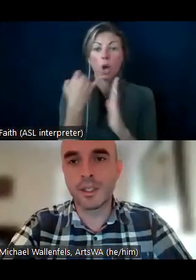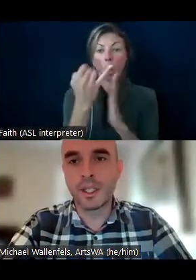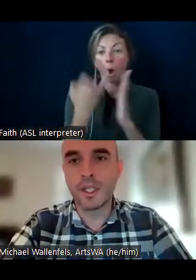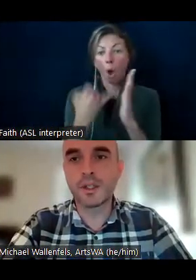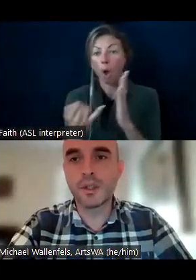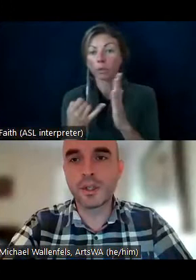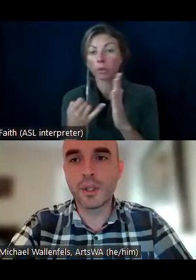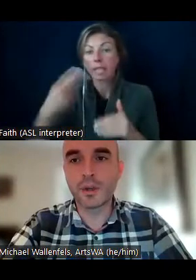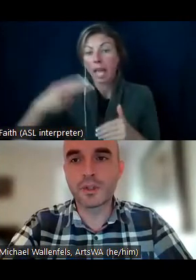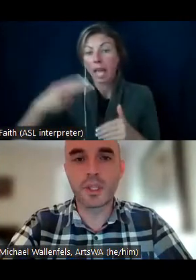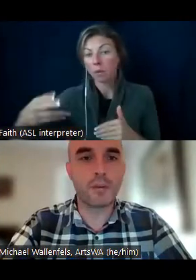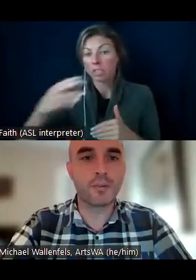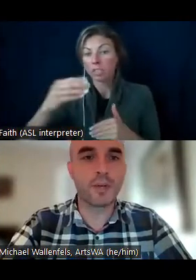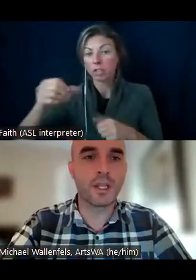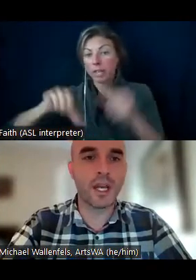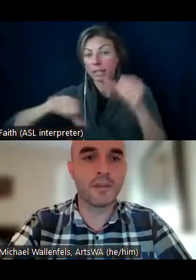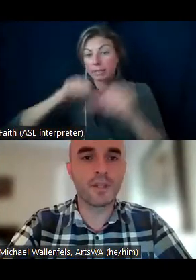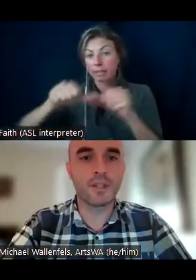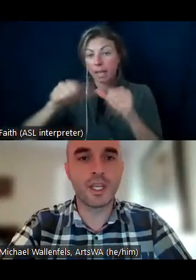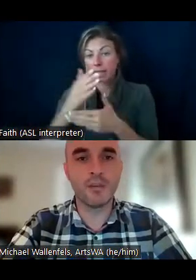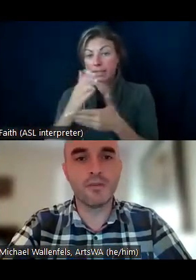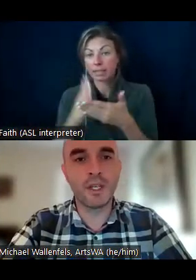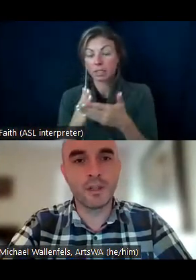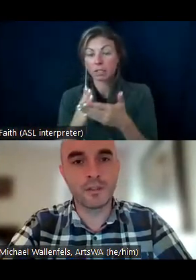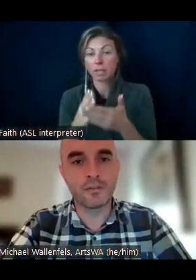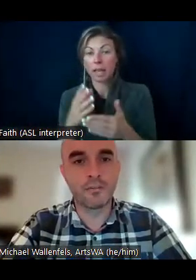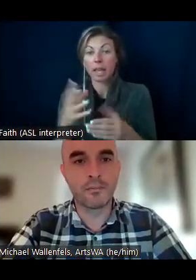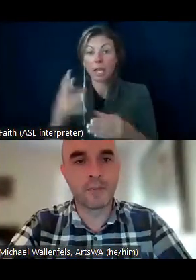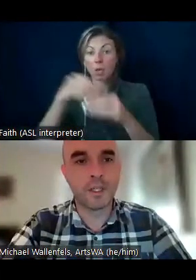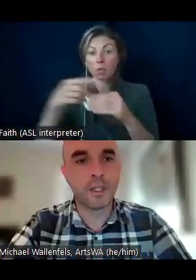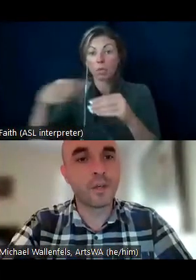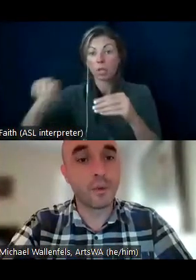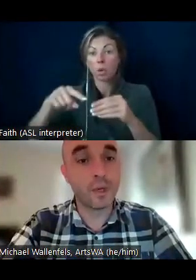60%는 예술 헤리티지 과학